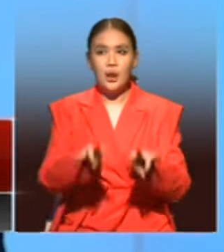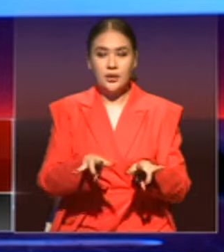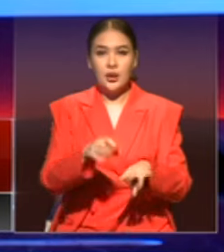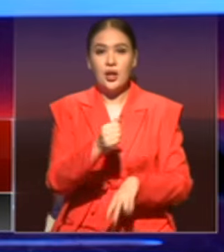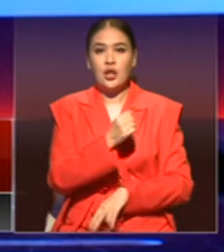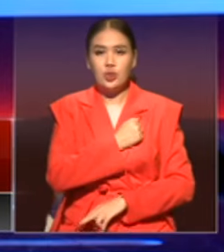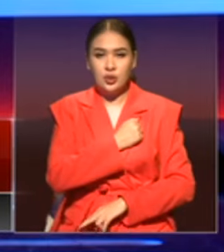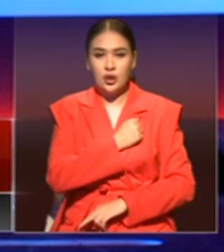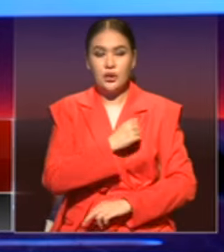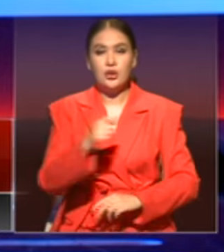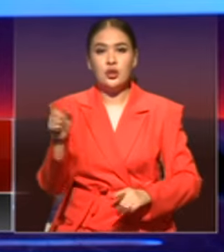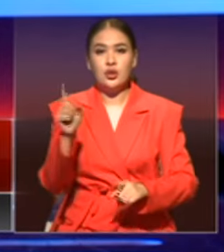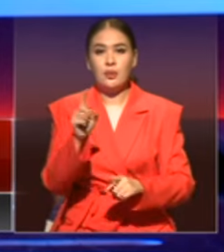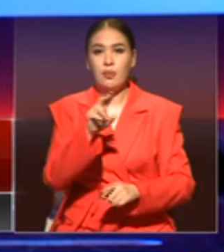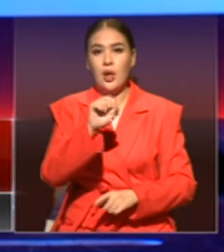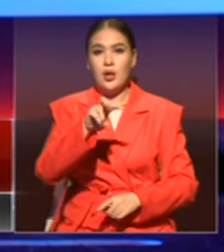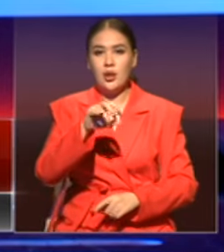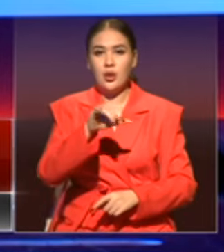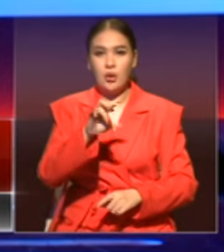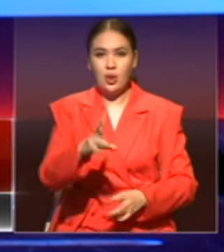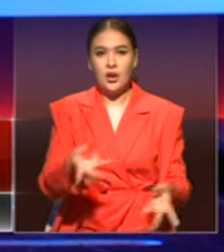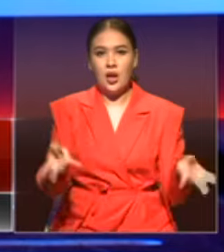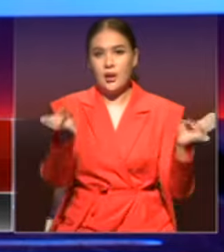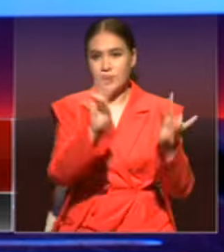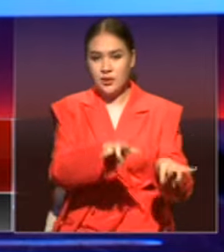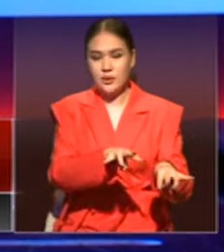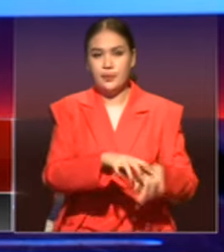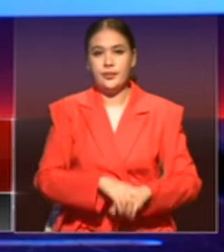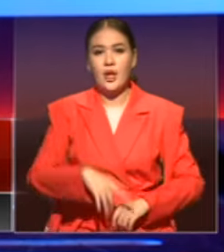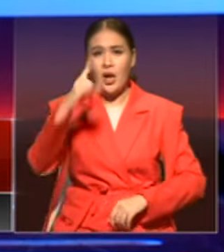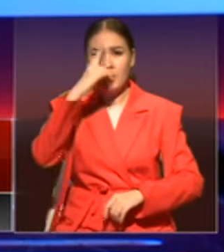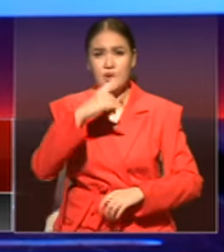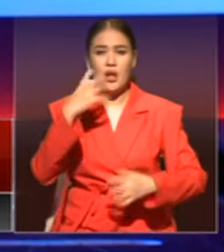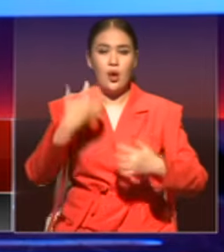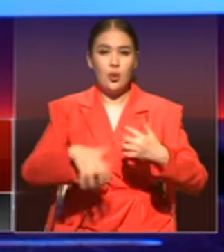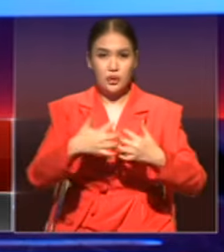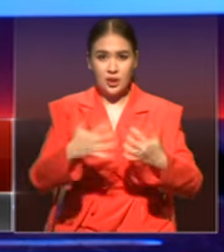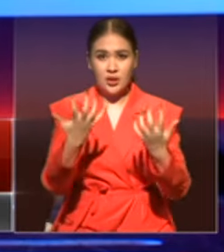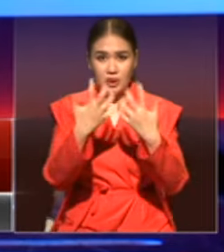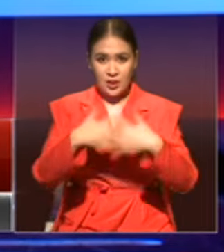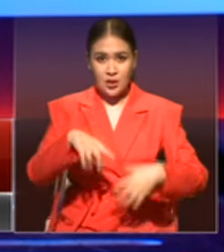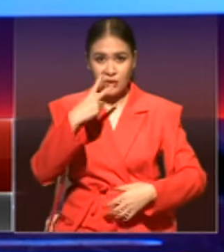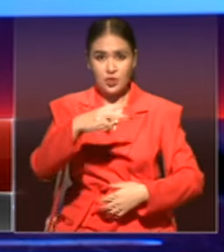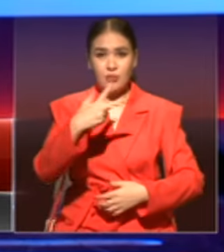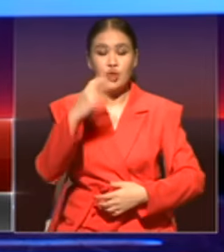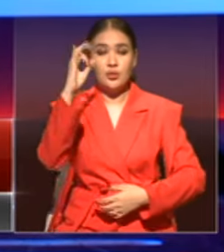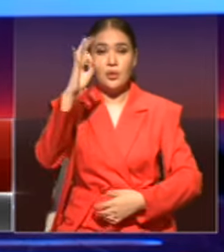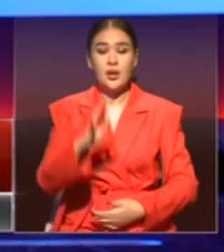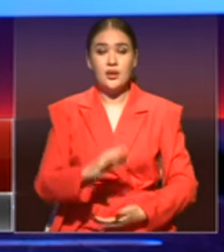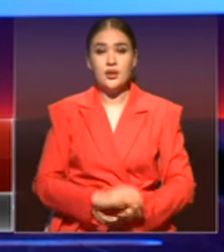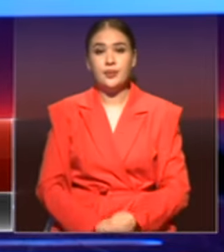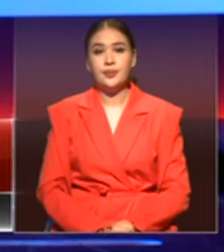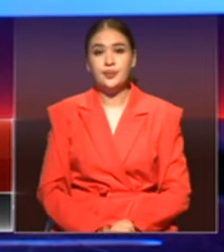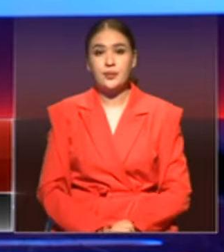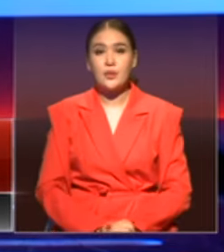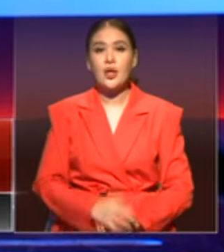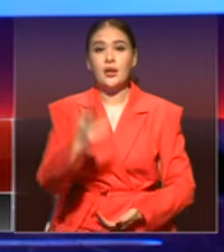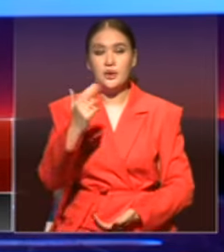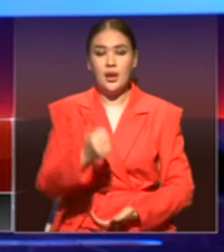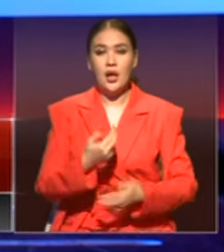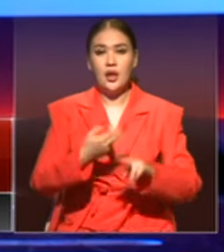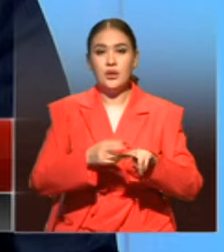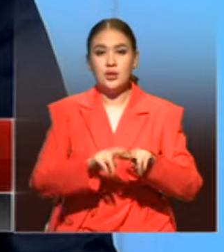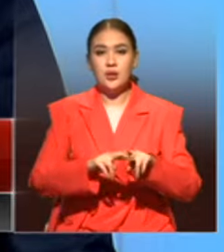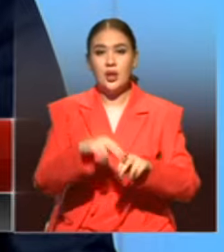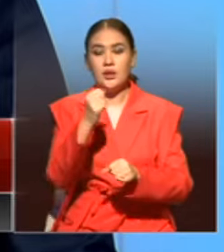орай полигондарда көмілуге жұмсалады. Сіздер бүкіл Қазақстан бойынша орташа санды айтып отырсыз ба? 23% деп? Иә. 23%